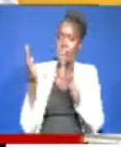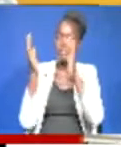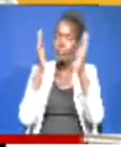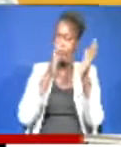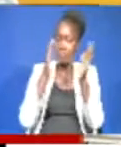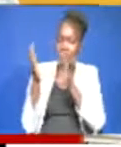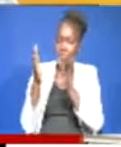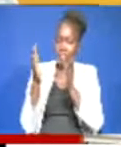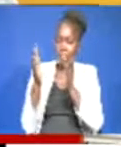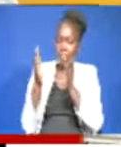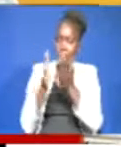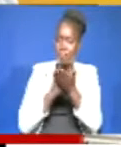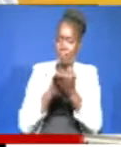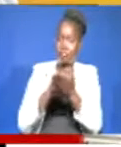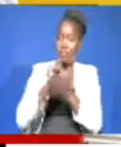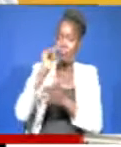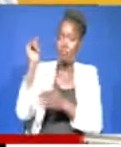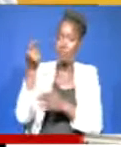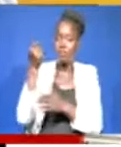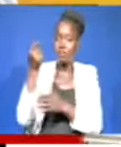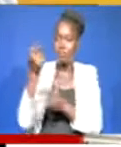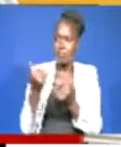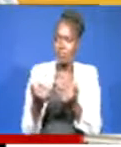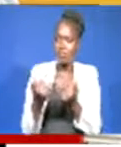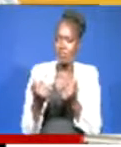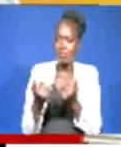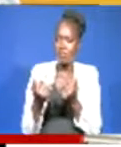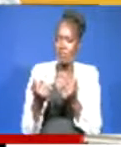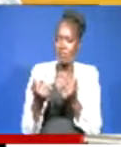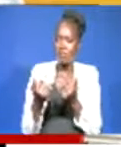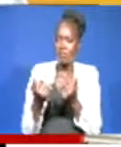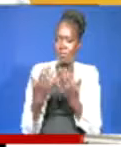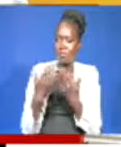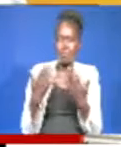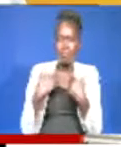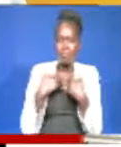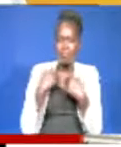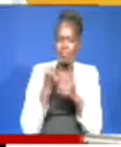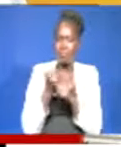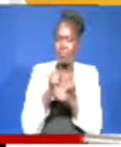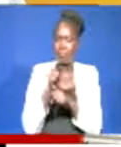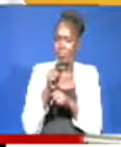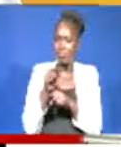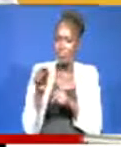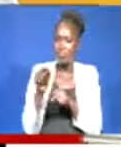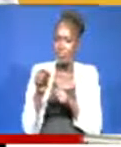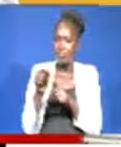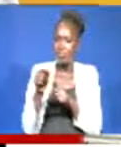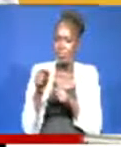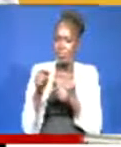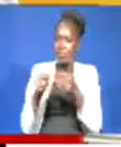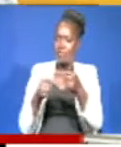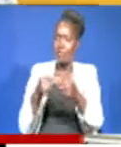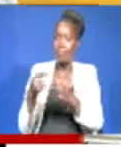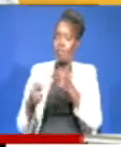ya Kenya, kwa wakati huu tunaona kwamba wako na vifaa ambavyo vimewafanya kuendelea na kutoa